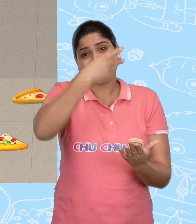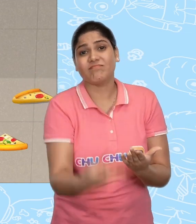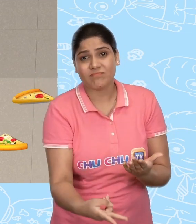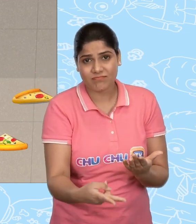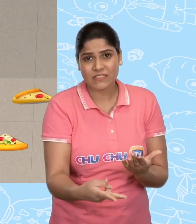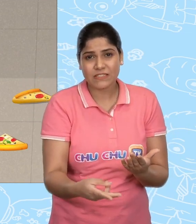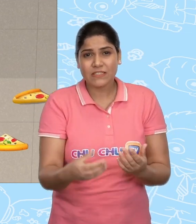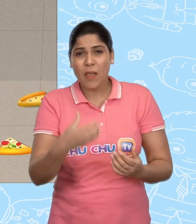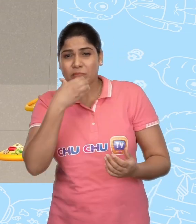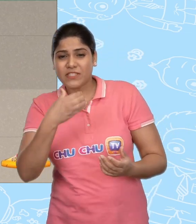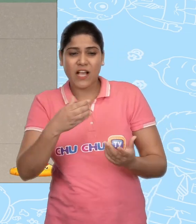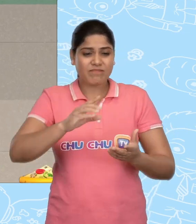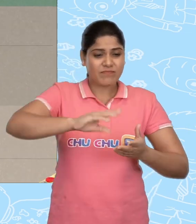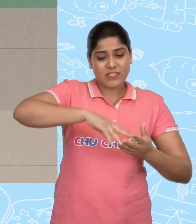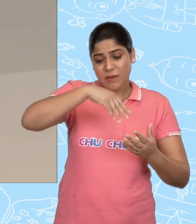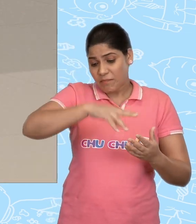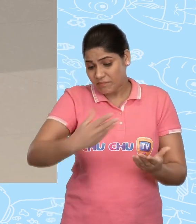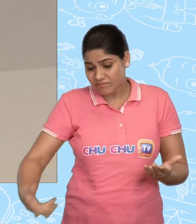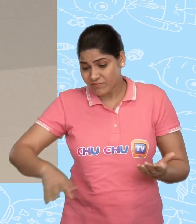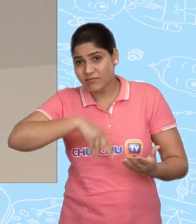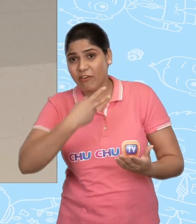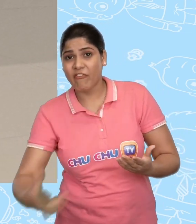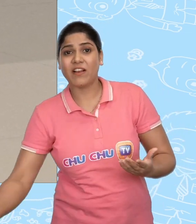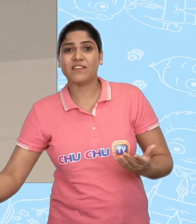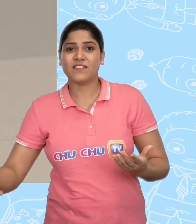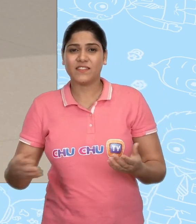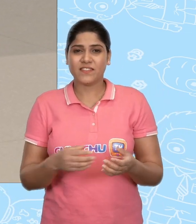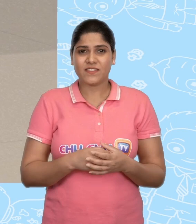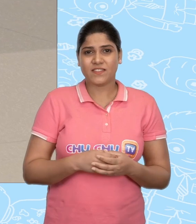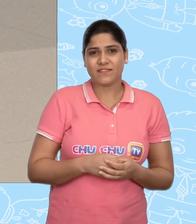गया। पिज्जा के स्लाइसेस भी जमीन पर फैल गए।